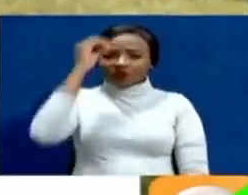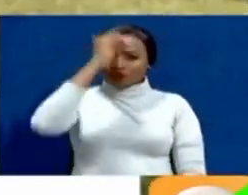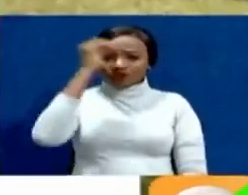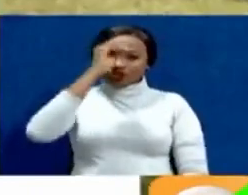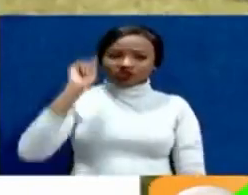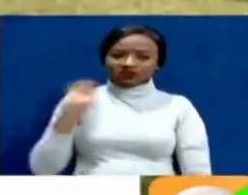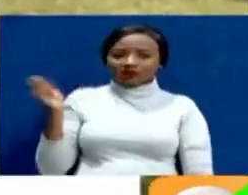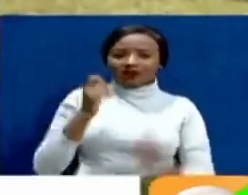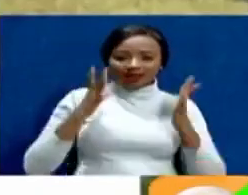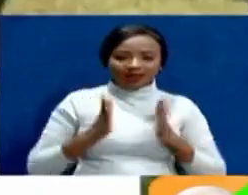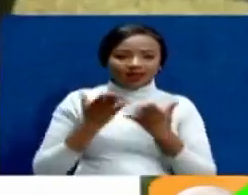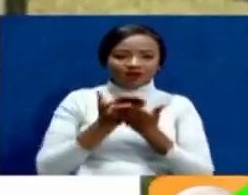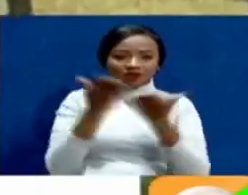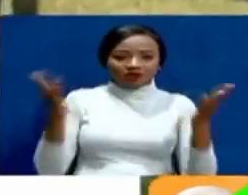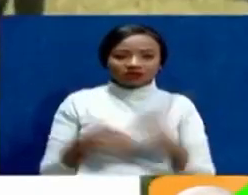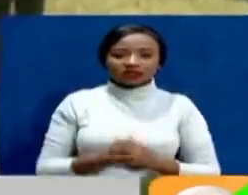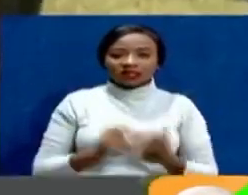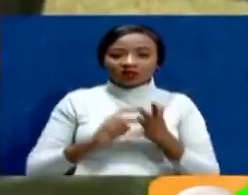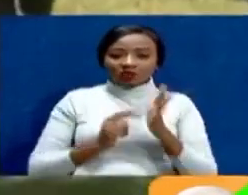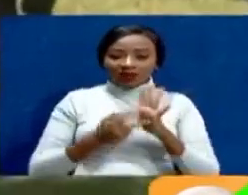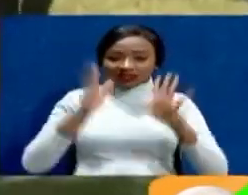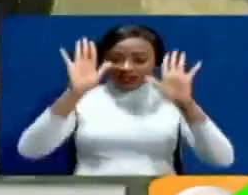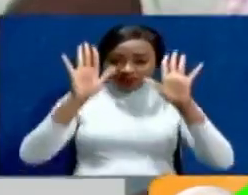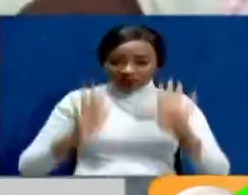wananchi wa Kenya hii. Ni vizuri sana